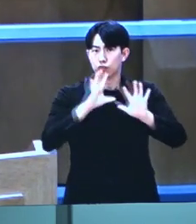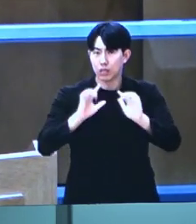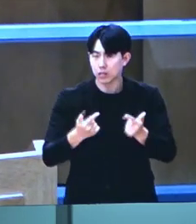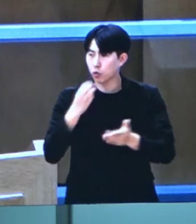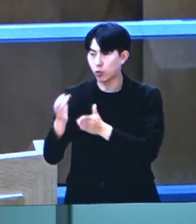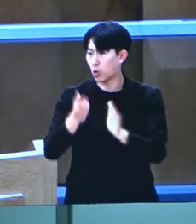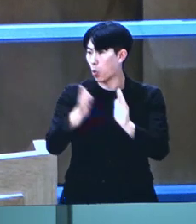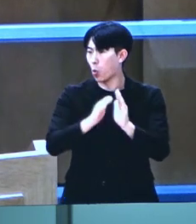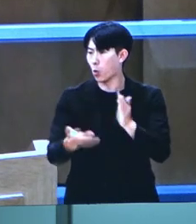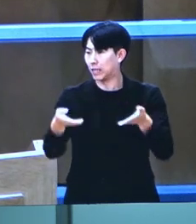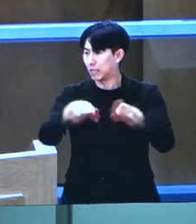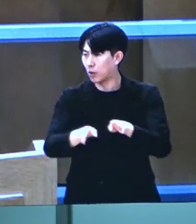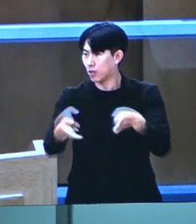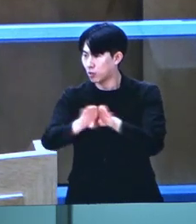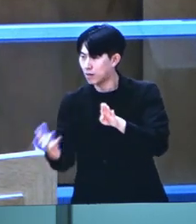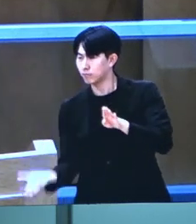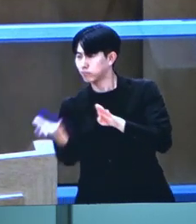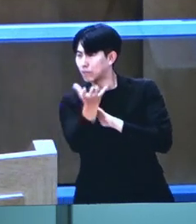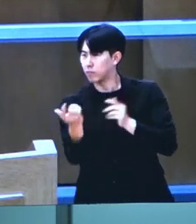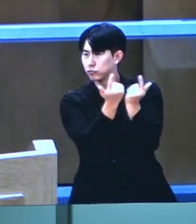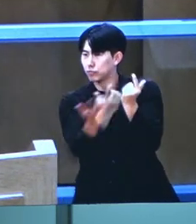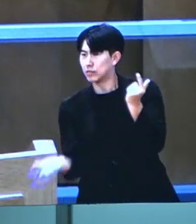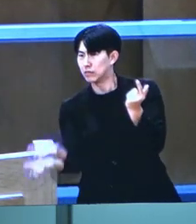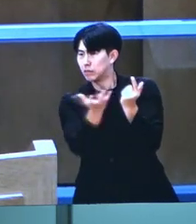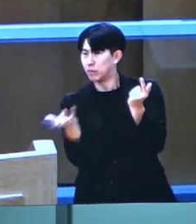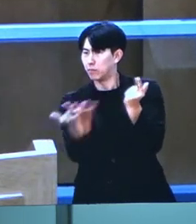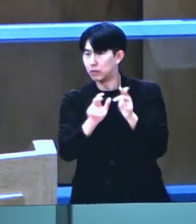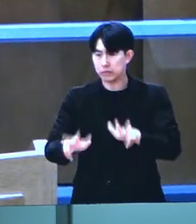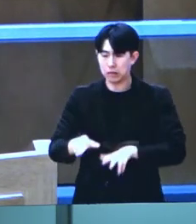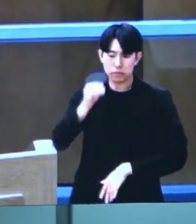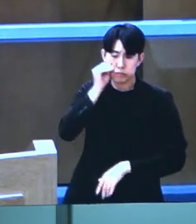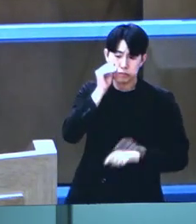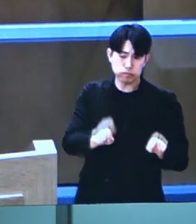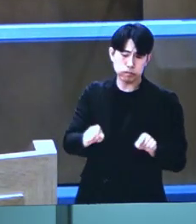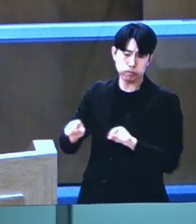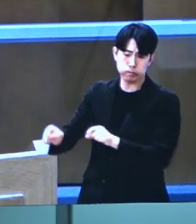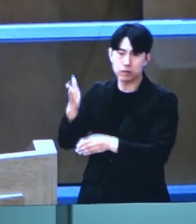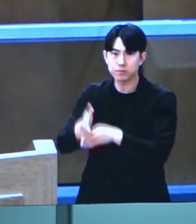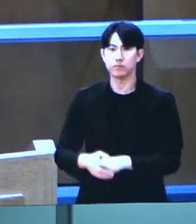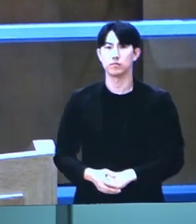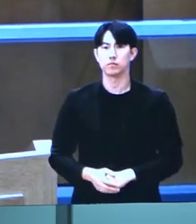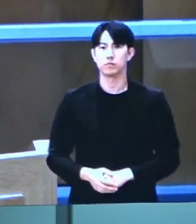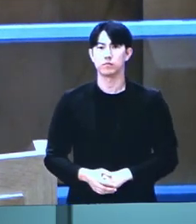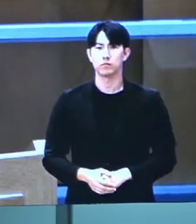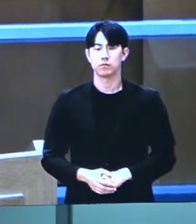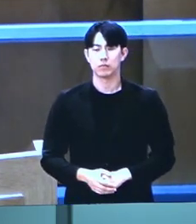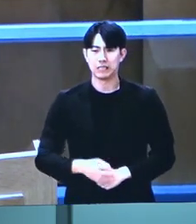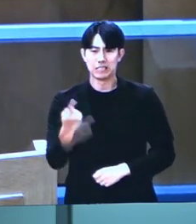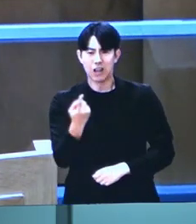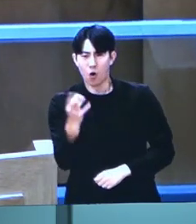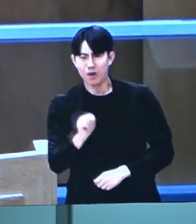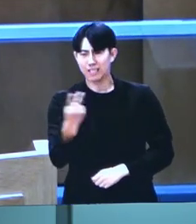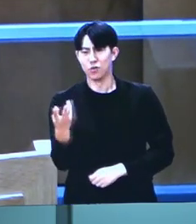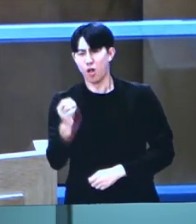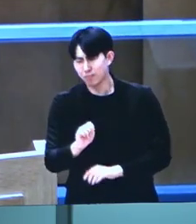경기도 공공기관 경기 북부 이전도 이행되지 않고 있습니다. 이러한 상황에서 수천억 원의 예산이